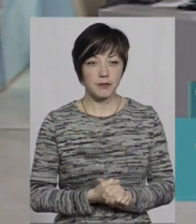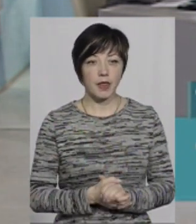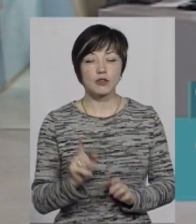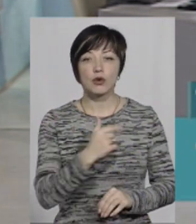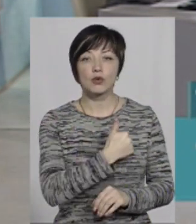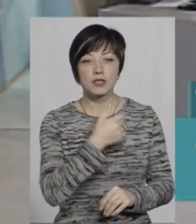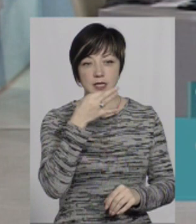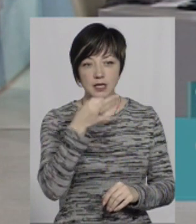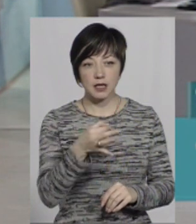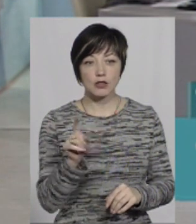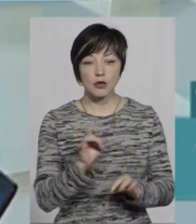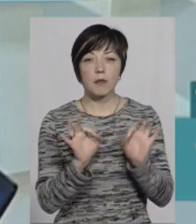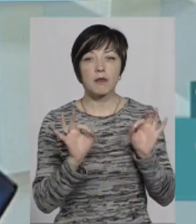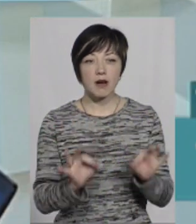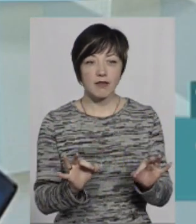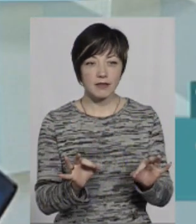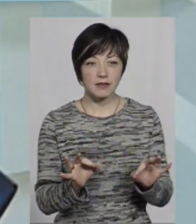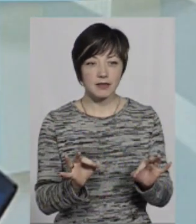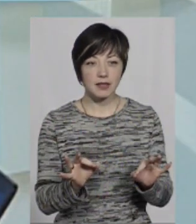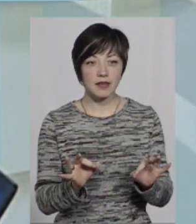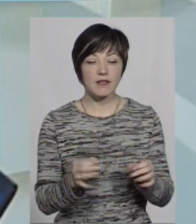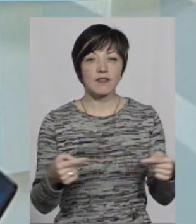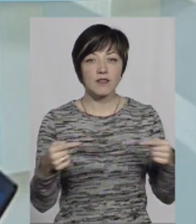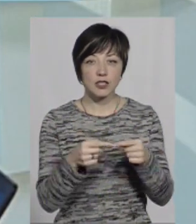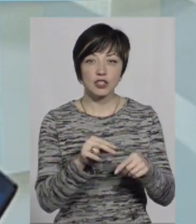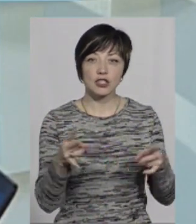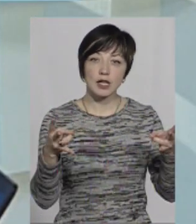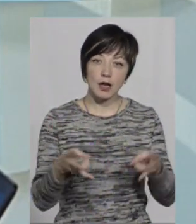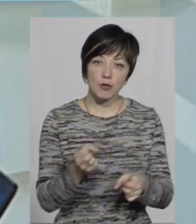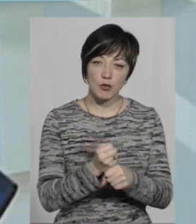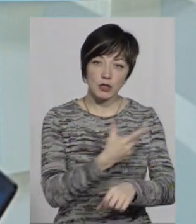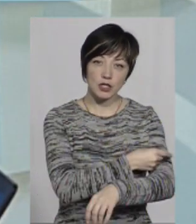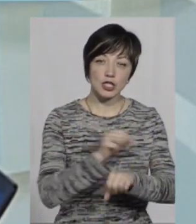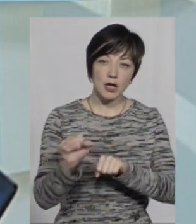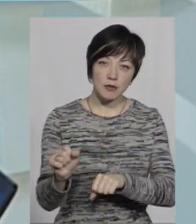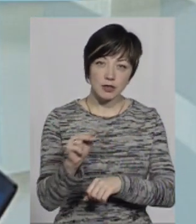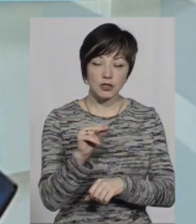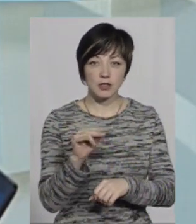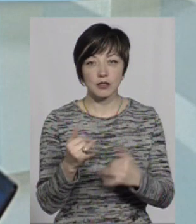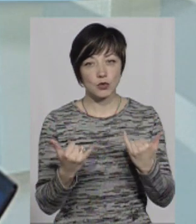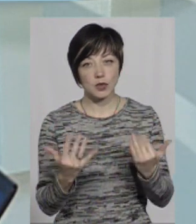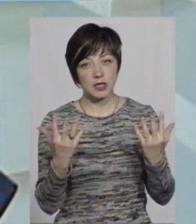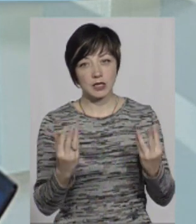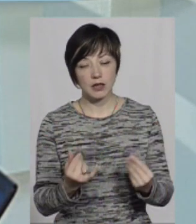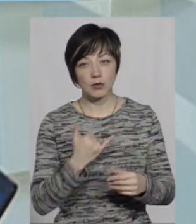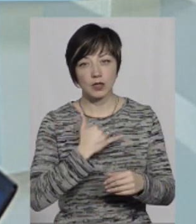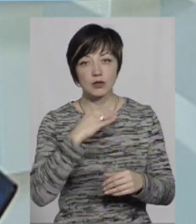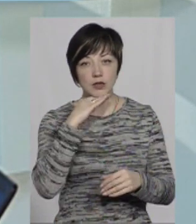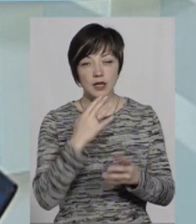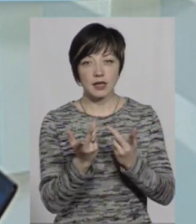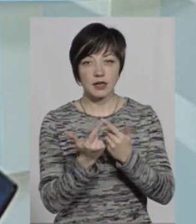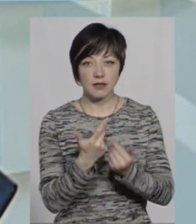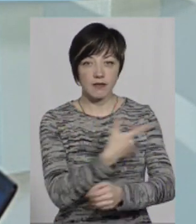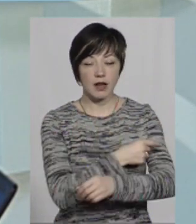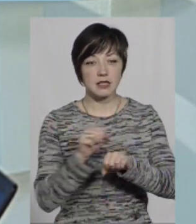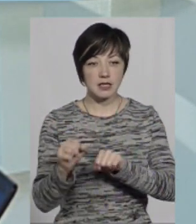Що я хочу сказати? Для того, щоб правильно визначити, чи треба робити щеплення, на сьогоднішній день у нас є в достатній